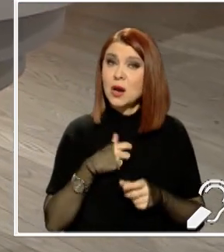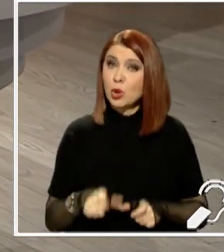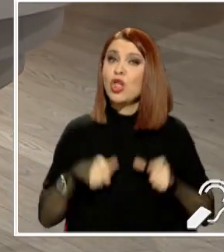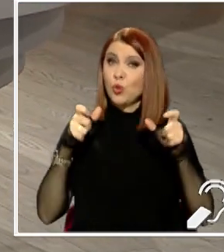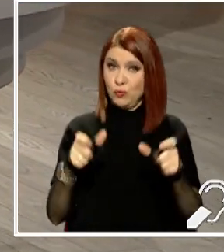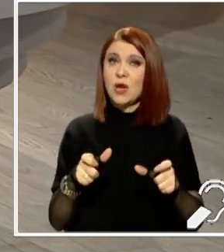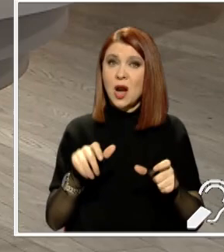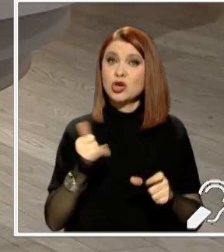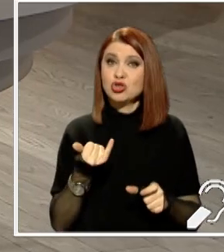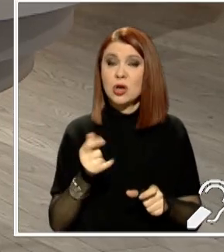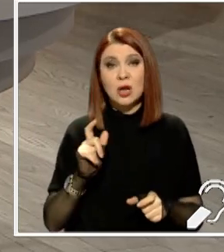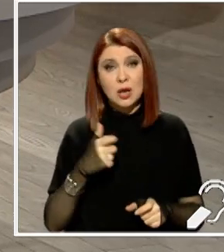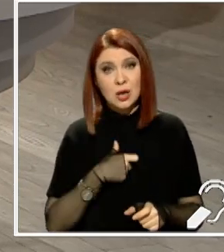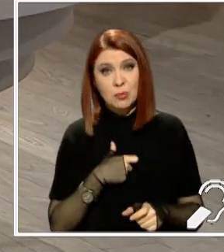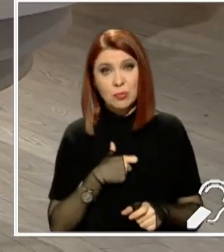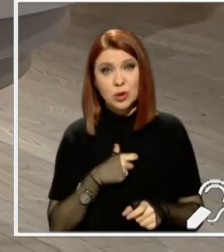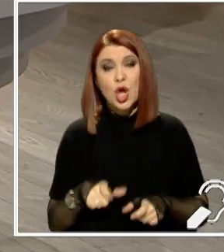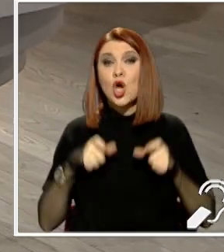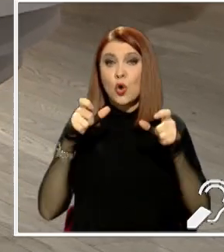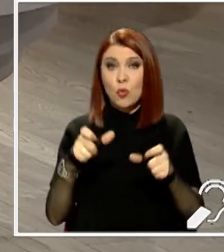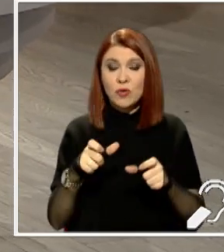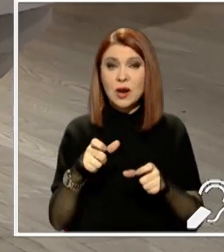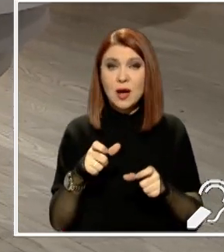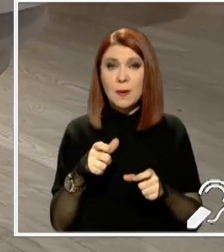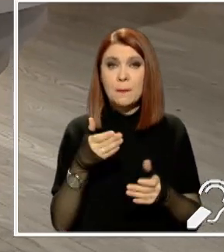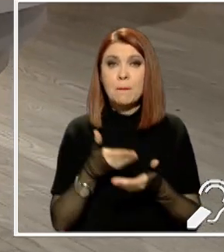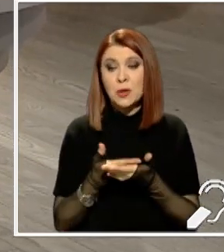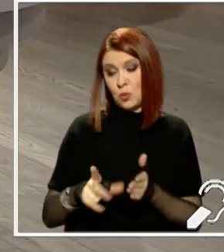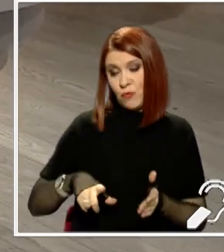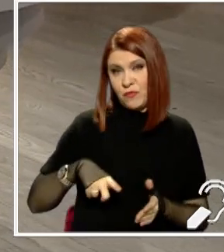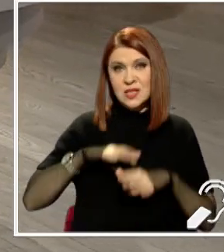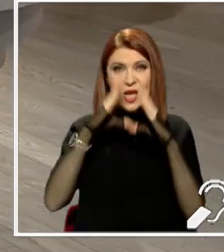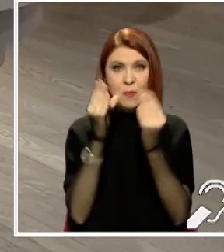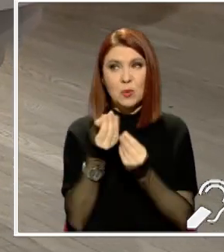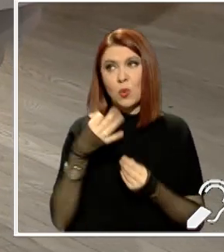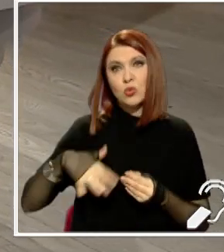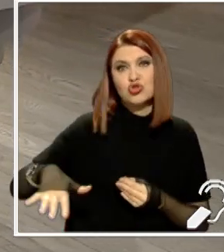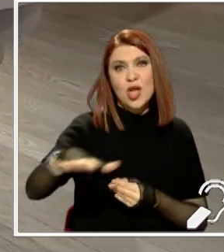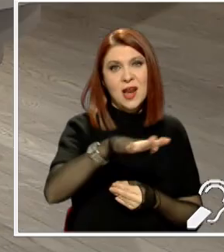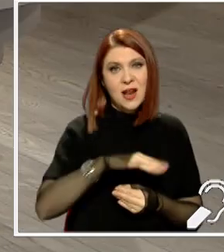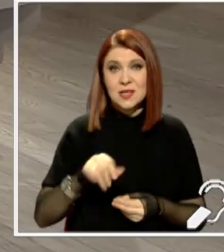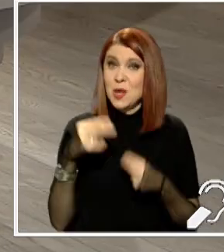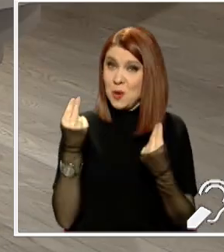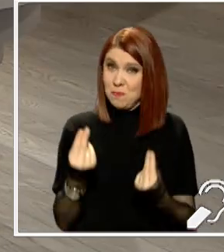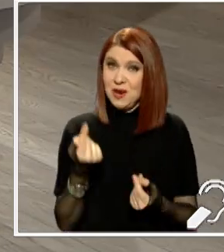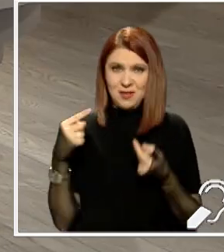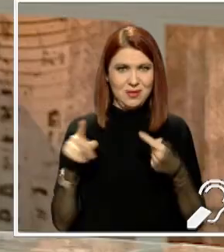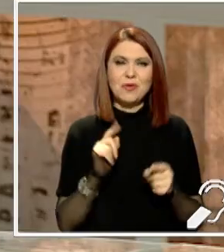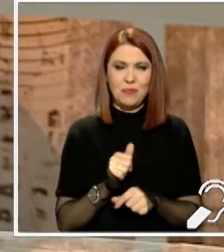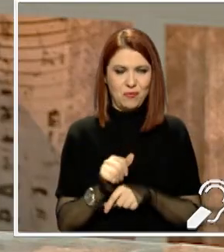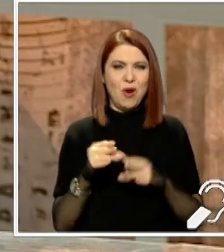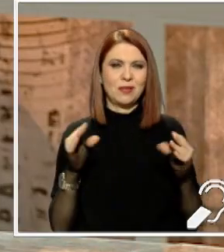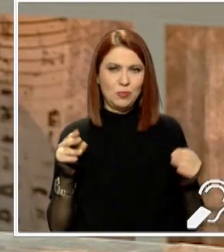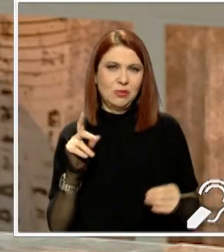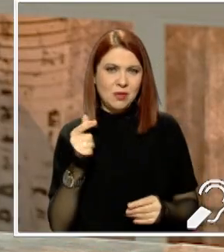guverna și care ne poate guverna într-o viața împreună cu ceilalți. E evident că binele diferă foarte